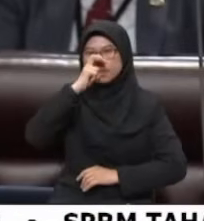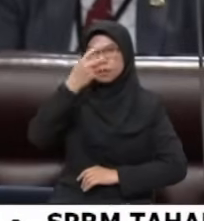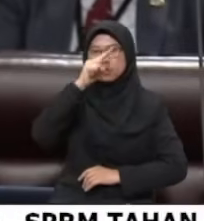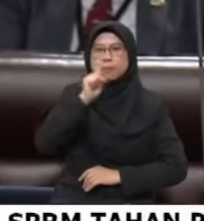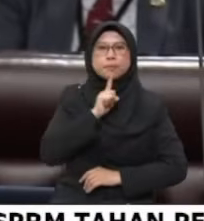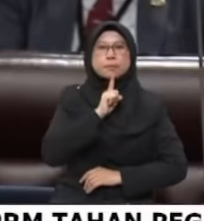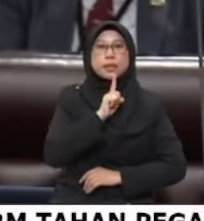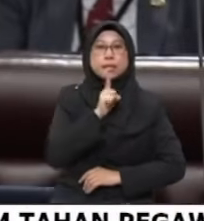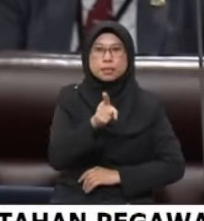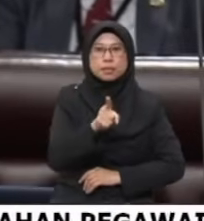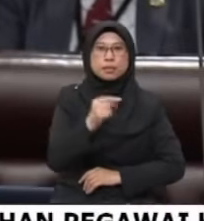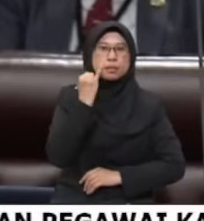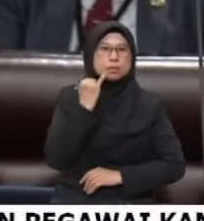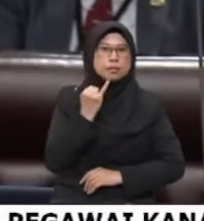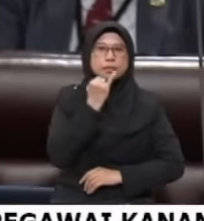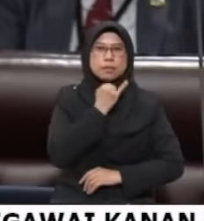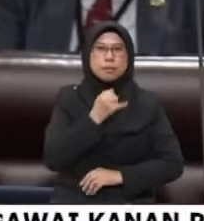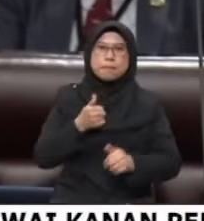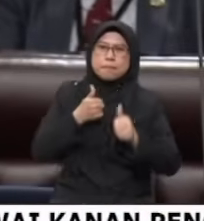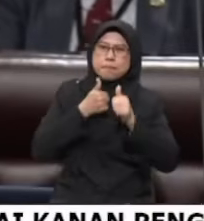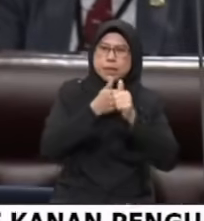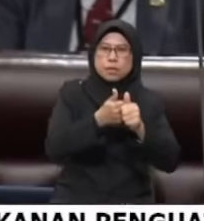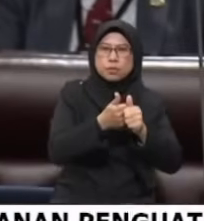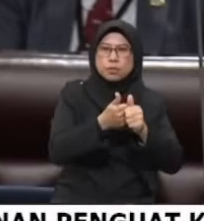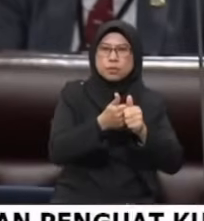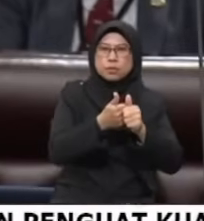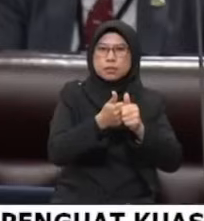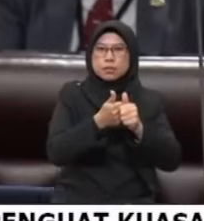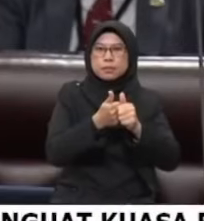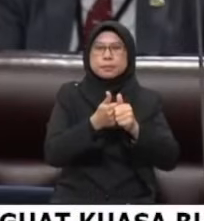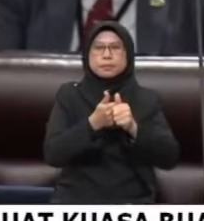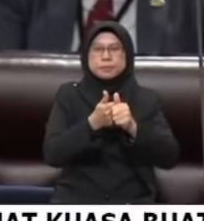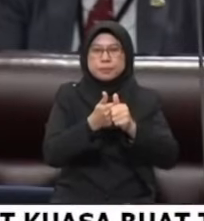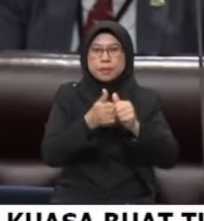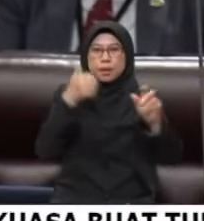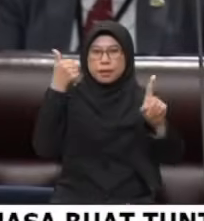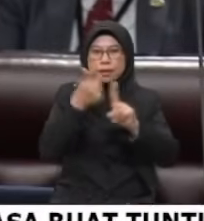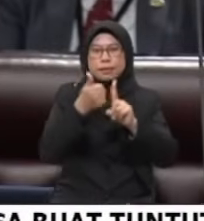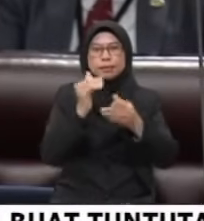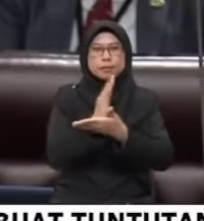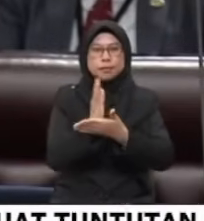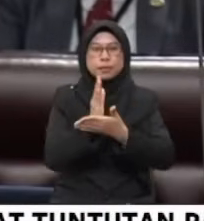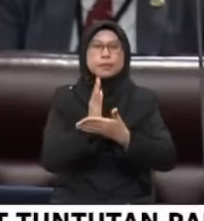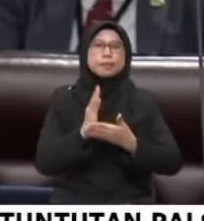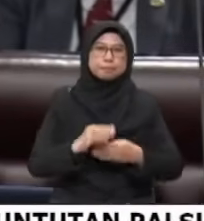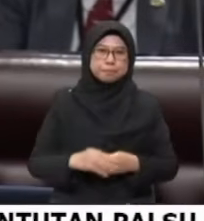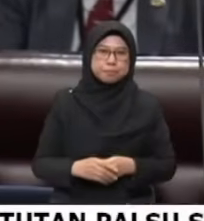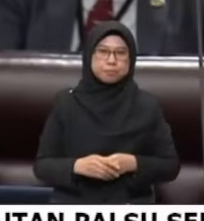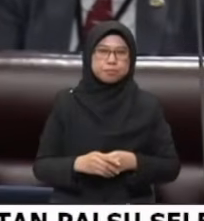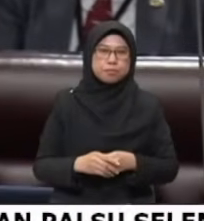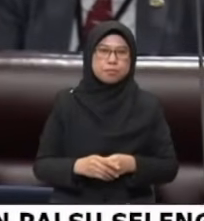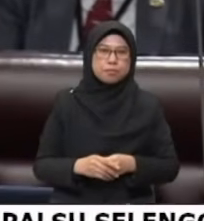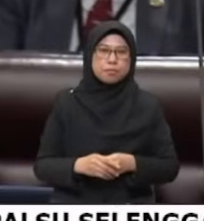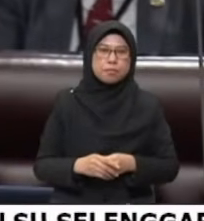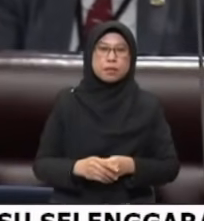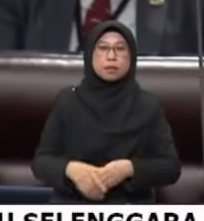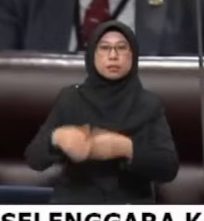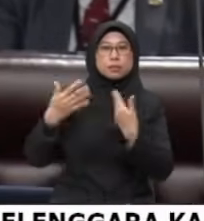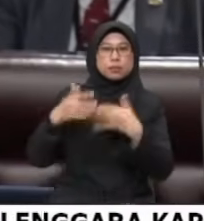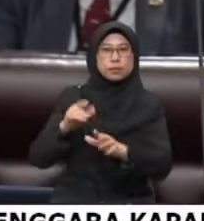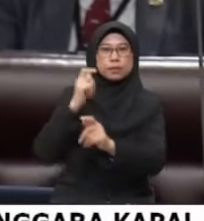bagi memastikan Israel mematuhi langkah sementara atau dengan izin provisional measures yang